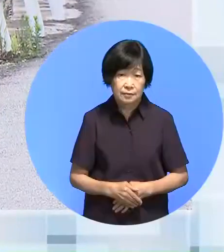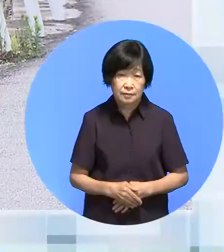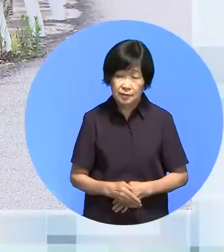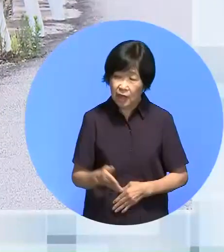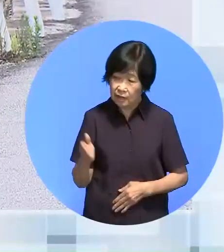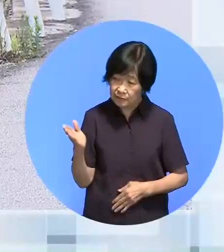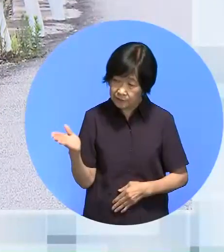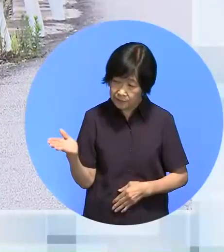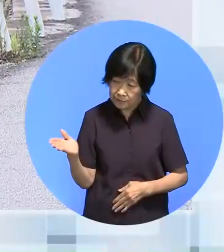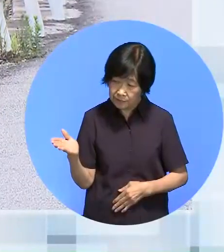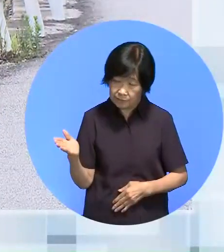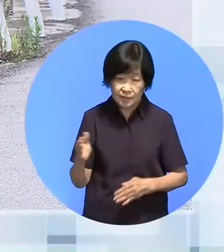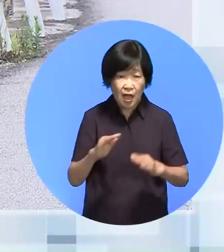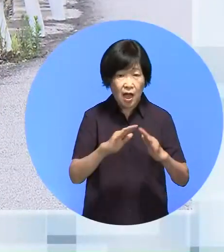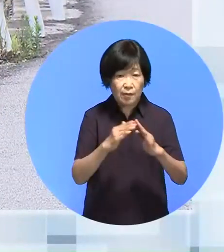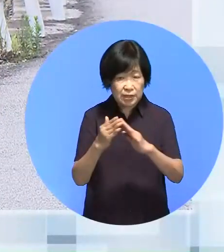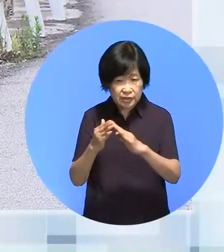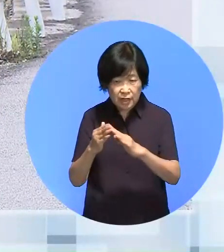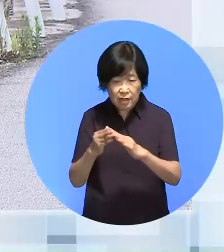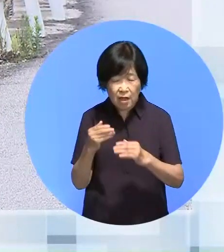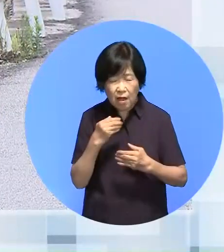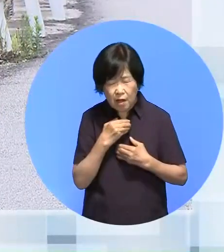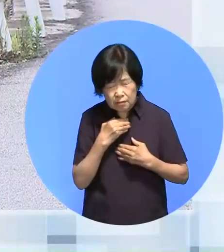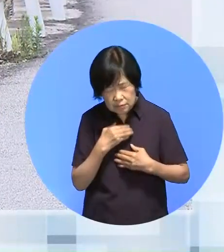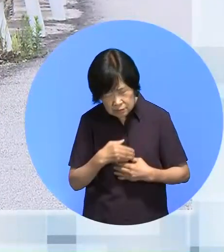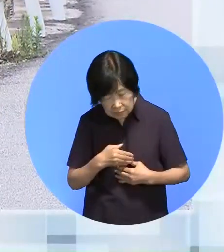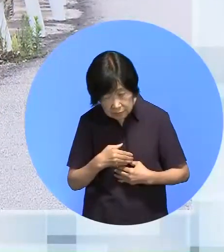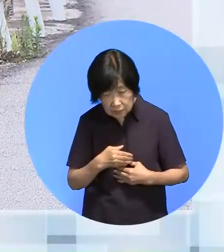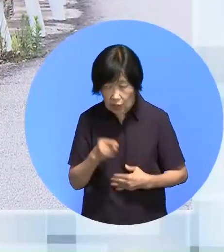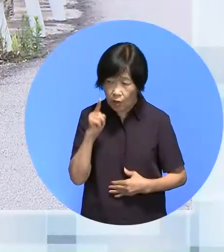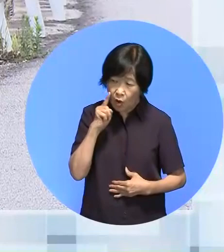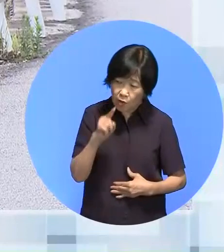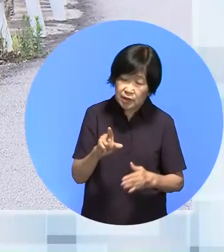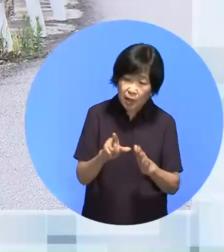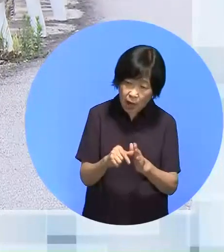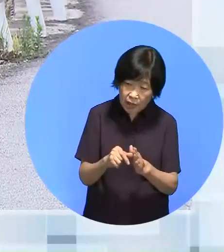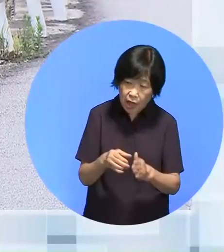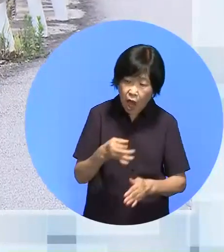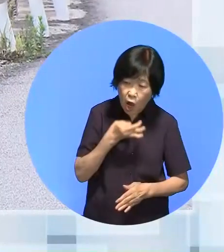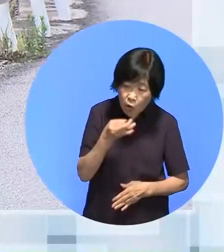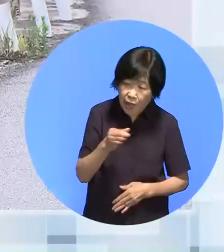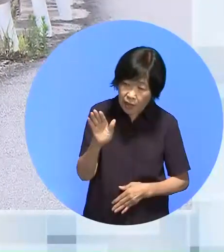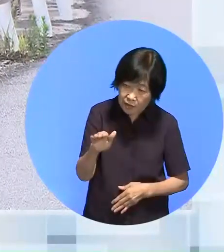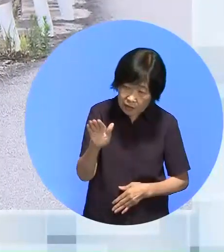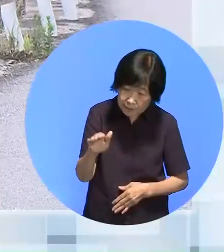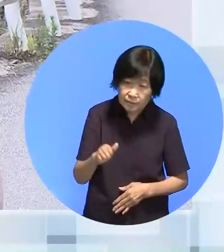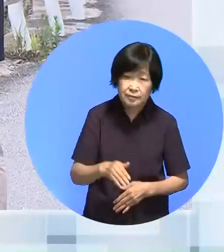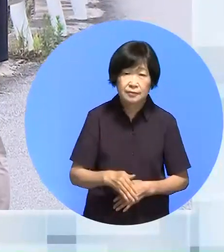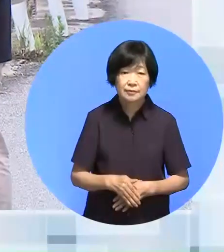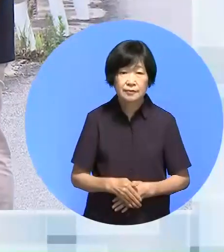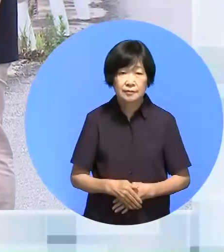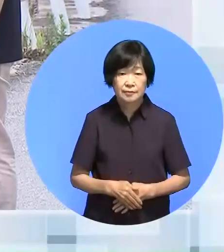このように街で気分が悪い方を見つけた場合は声をかけてあげます。